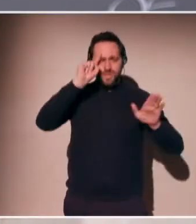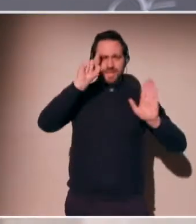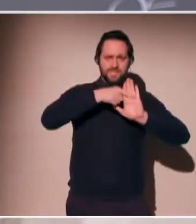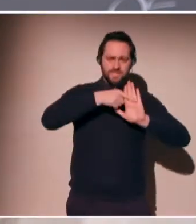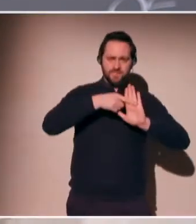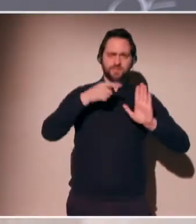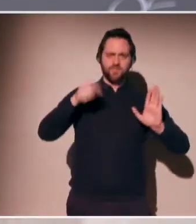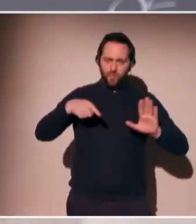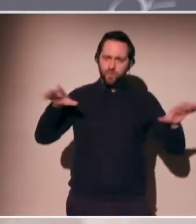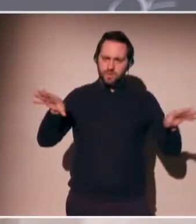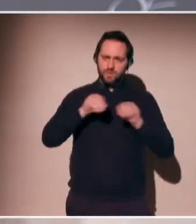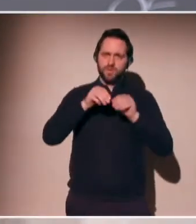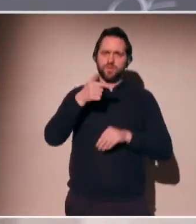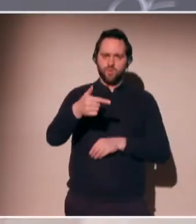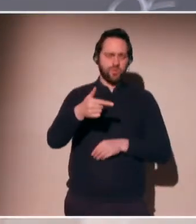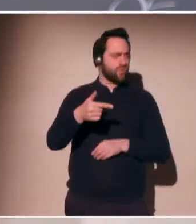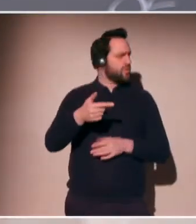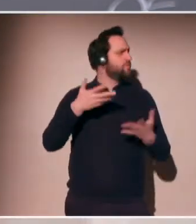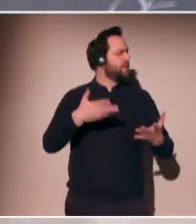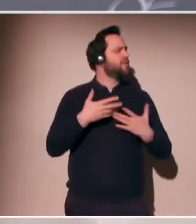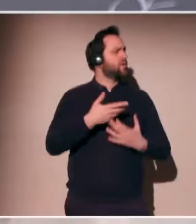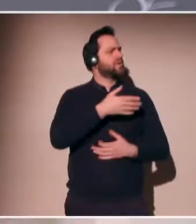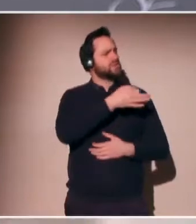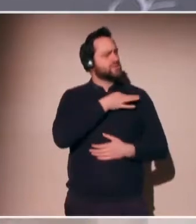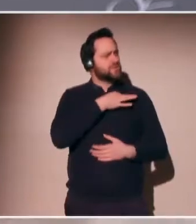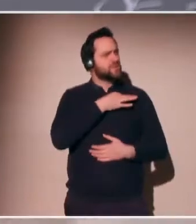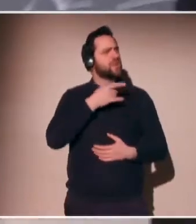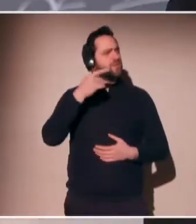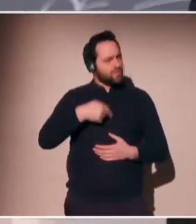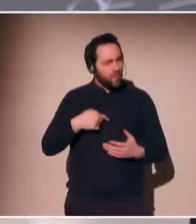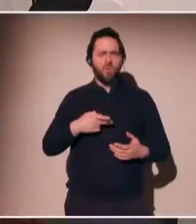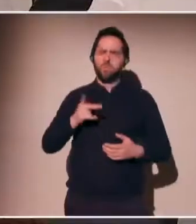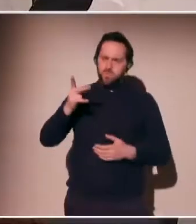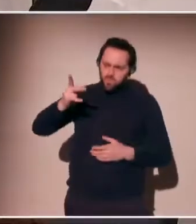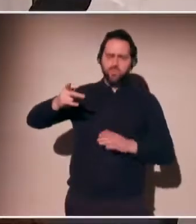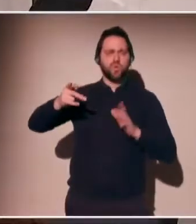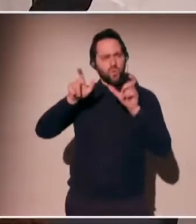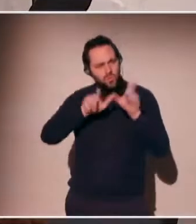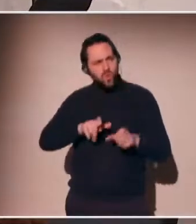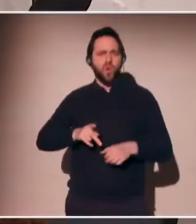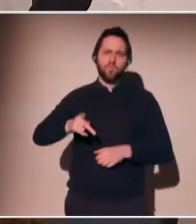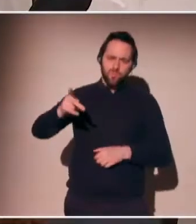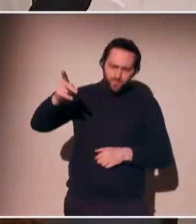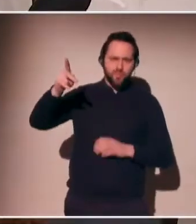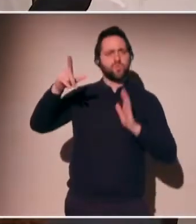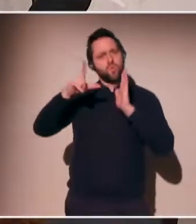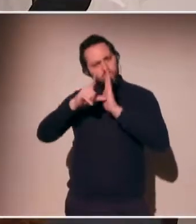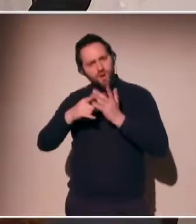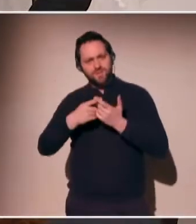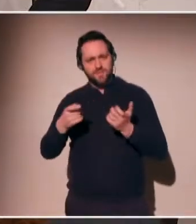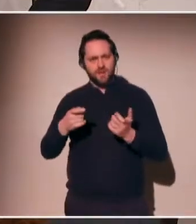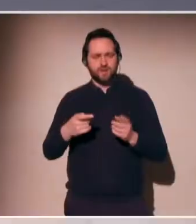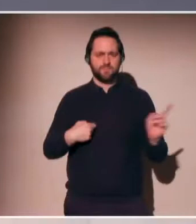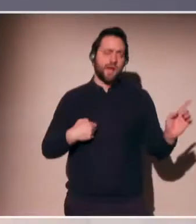faut absolument contrôler, réglementer. Donc, c'est pas une contradiction, mais La vraie question, c'est où on met le curseur. Je pense qu'on ne